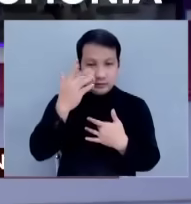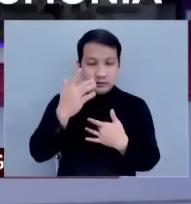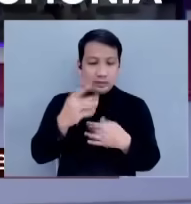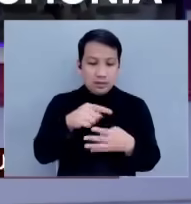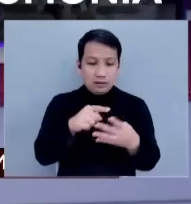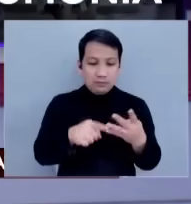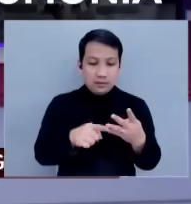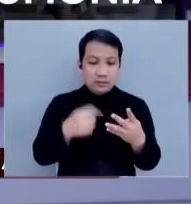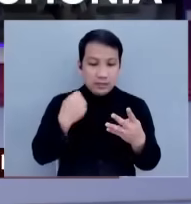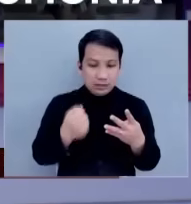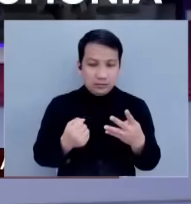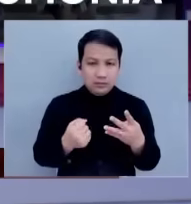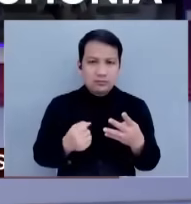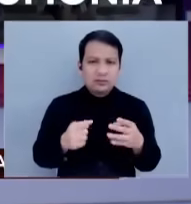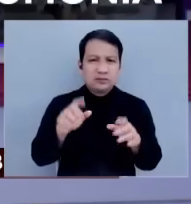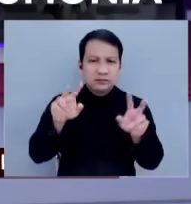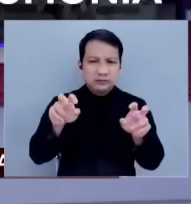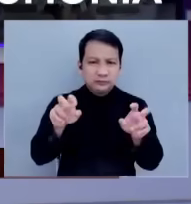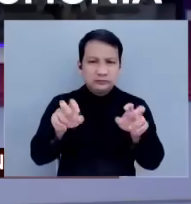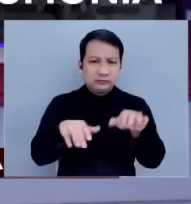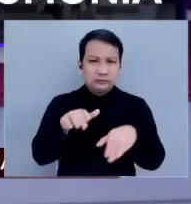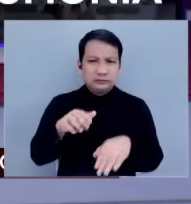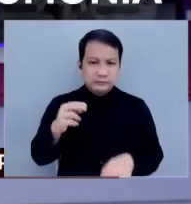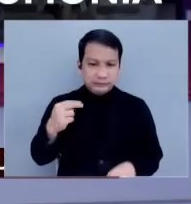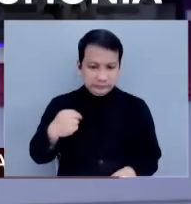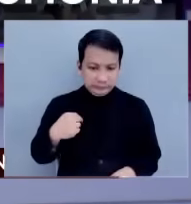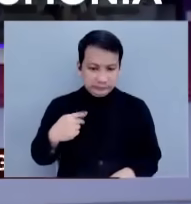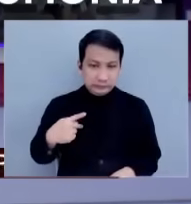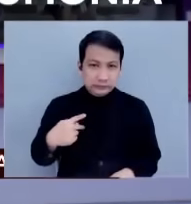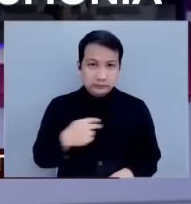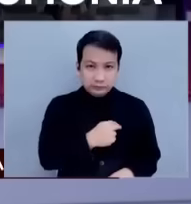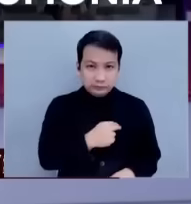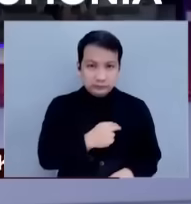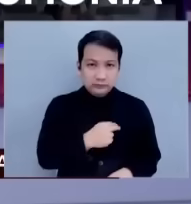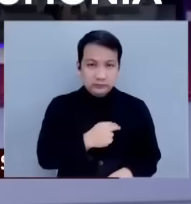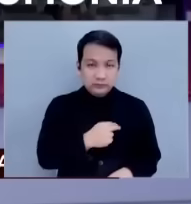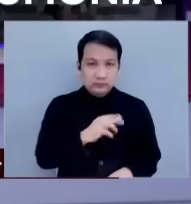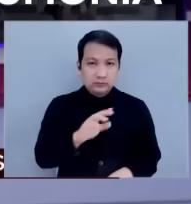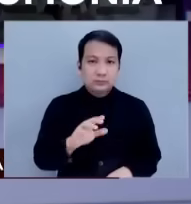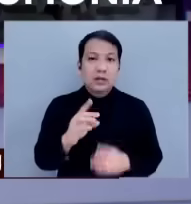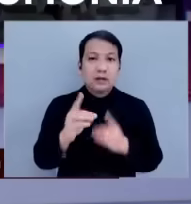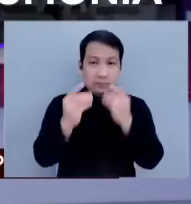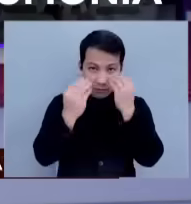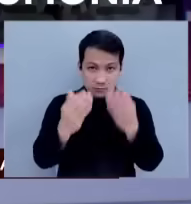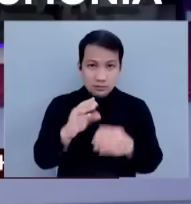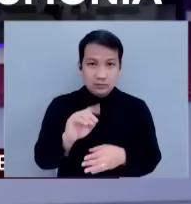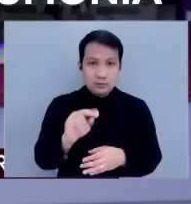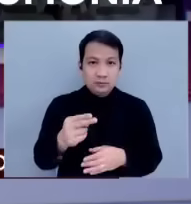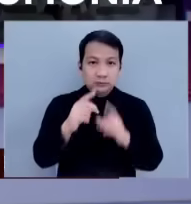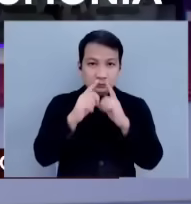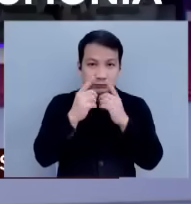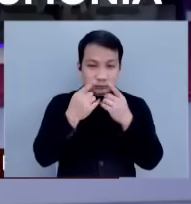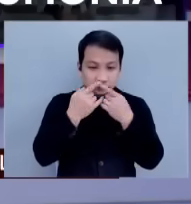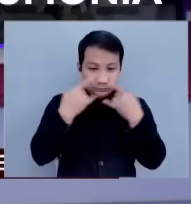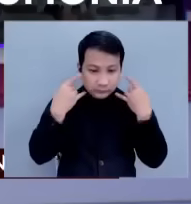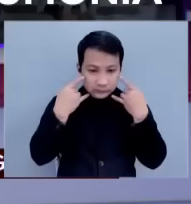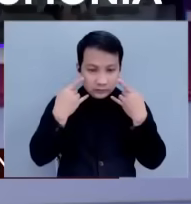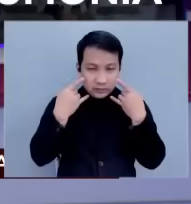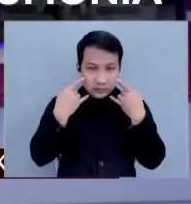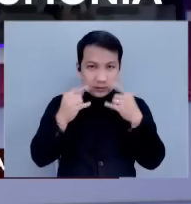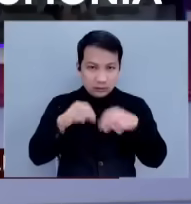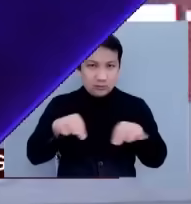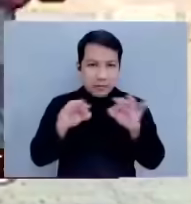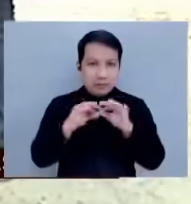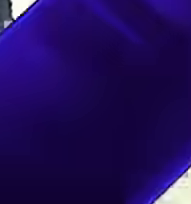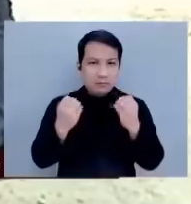ng walking pneumonia. Kaya payo ng DOH mag-face mask kapag nasa mataong lugar. Nasa frontline ng balitang yan, si JC